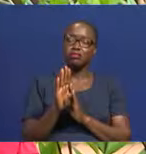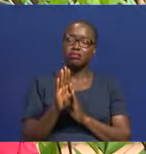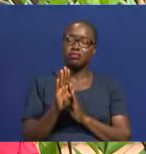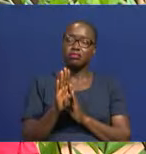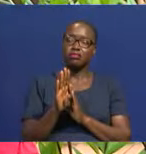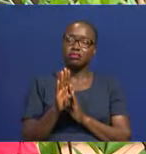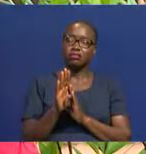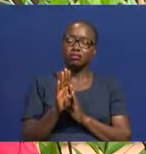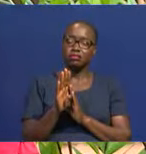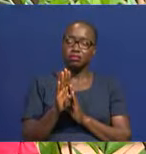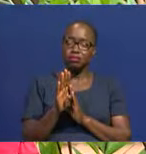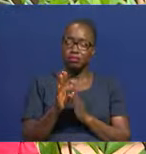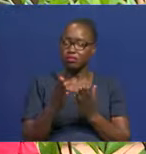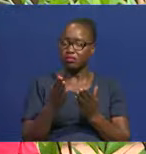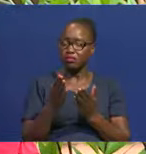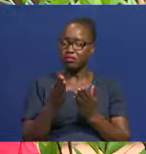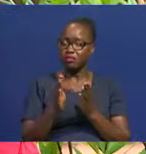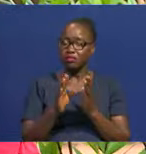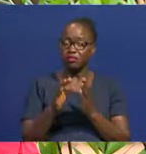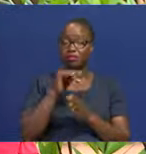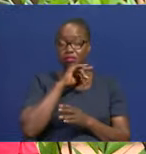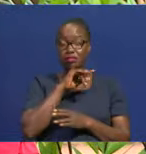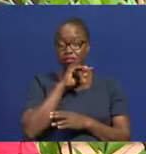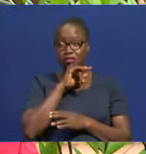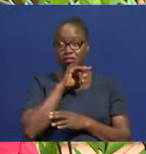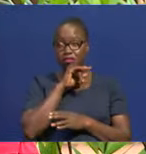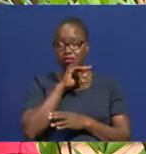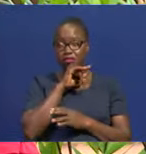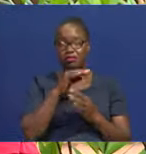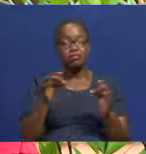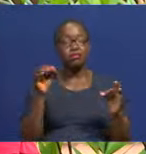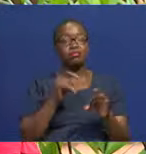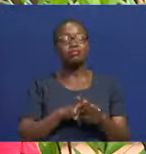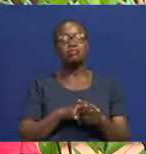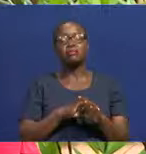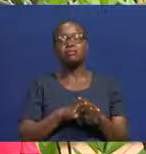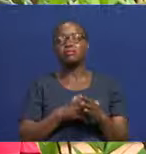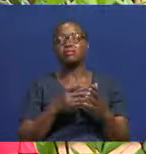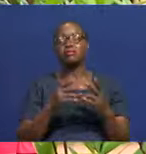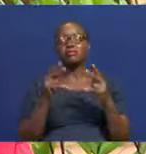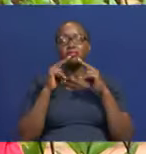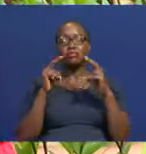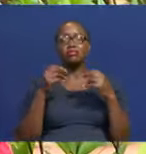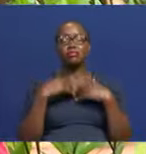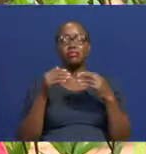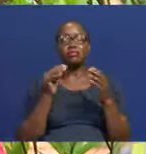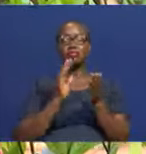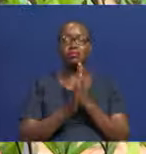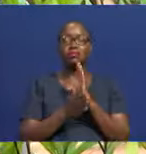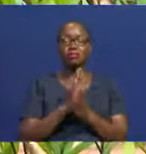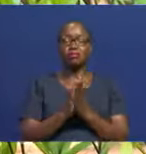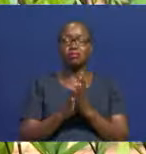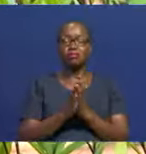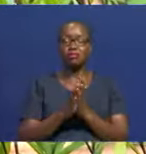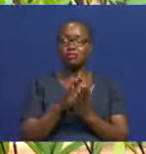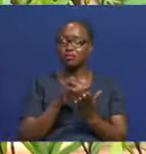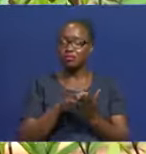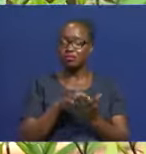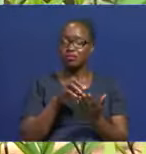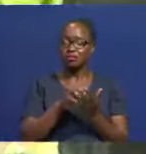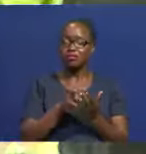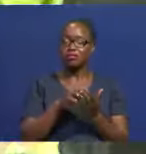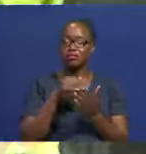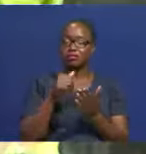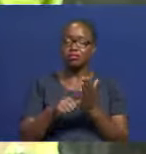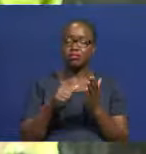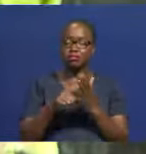Manake tuangalie nchi kama Uganda, ilikaa muda mrefu sana ikiwa haina amani, ikawa ni chaos na